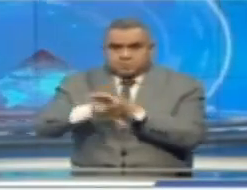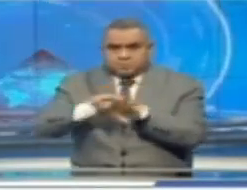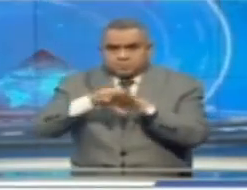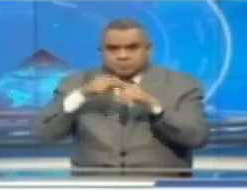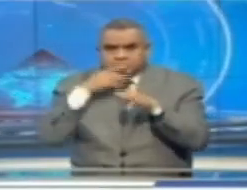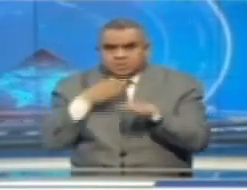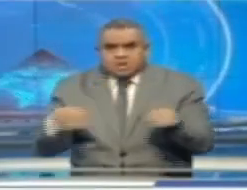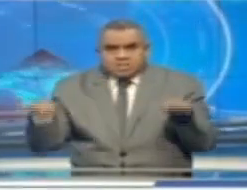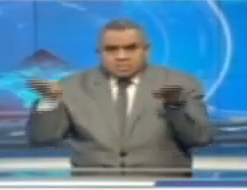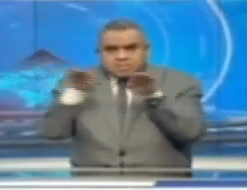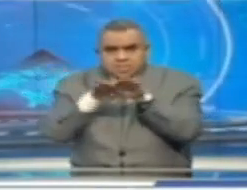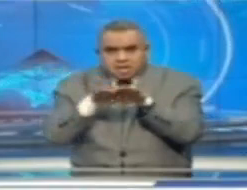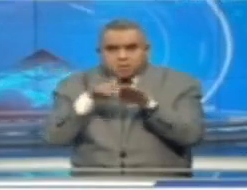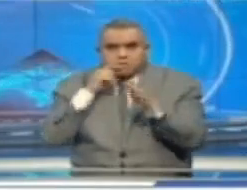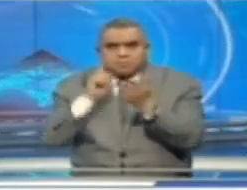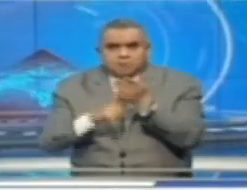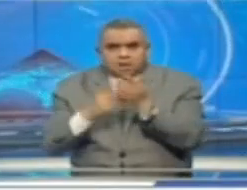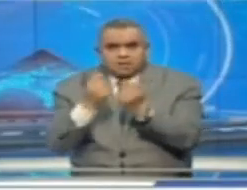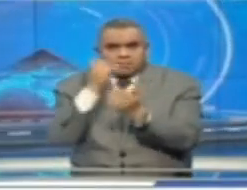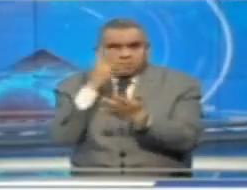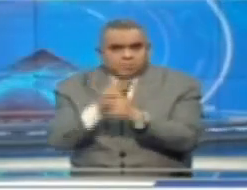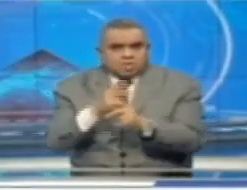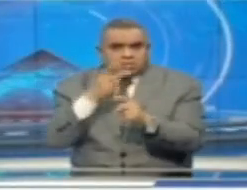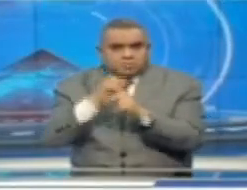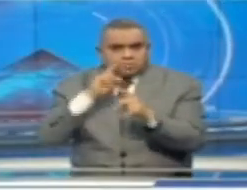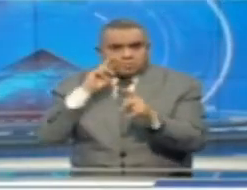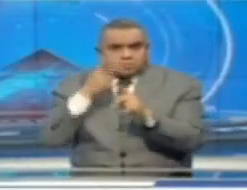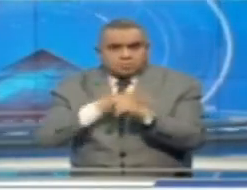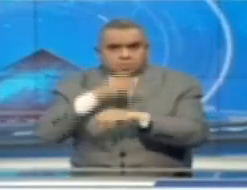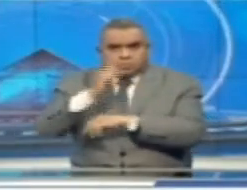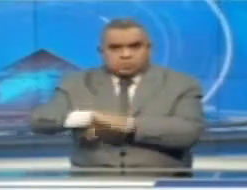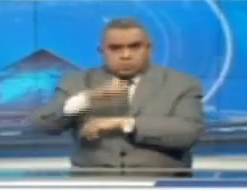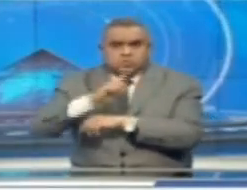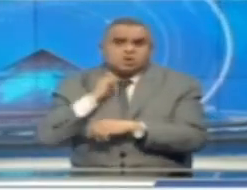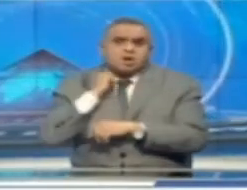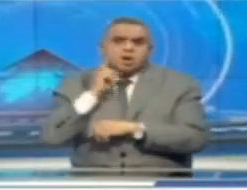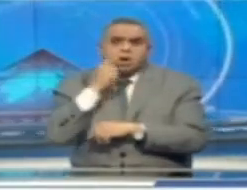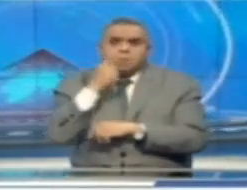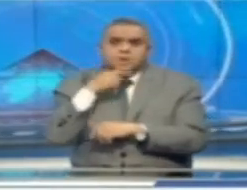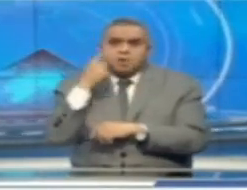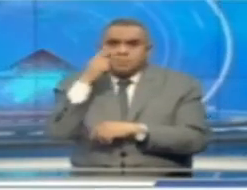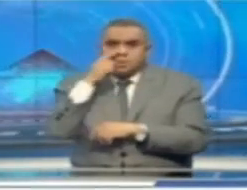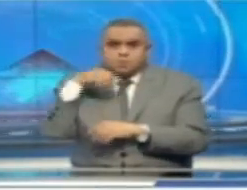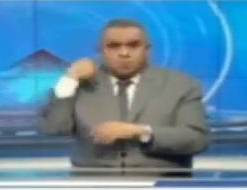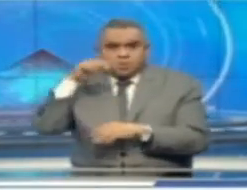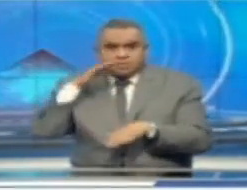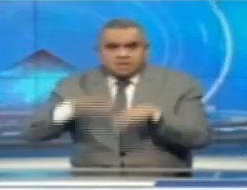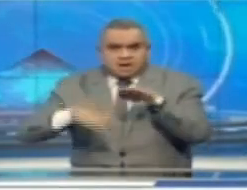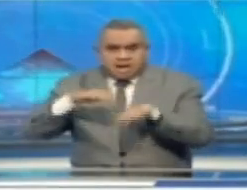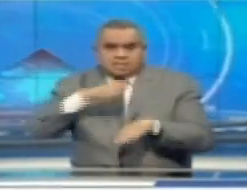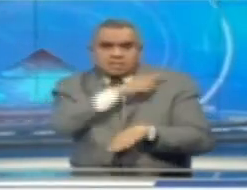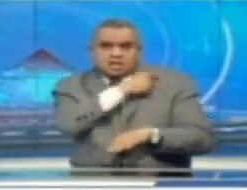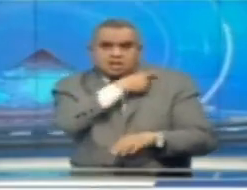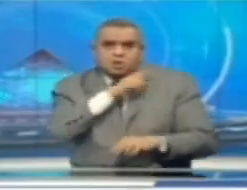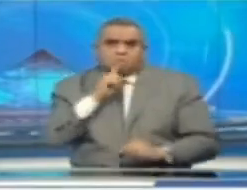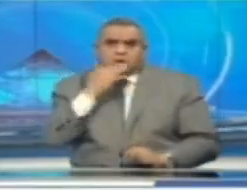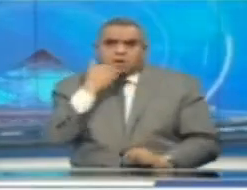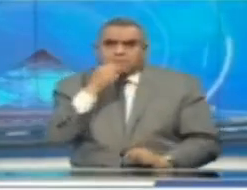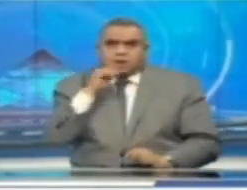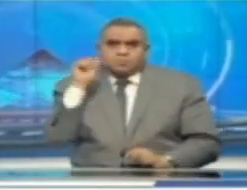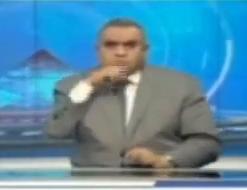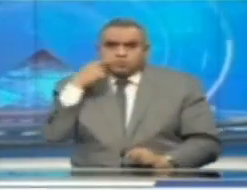تعيد التوازن بين المالك والمستأجر، وذلك بحضور المستشار عمرو مروان وزير العدل واللواء محمود شعراوي وزير